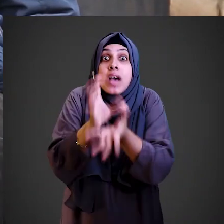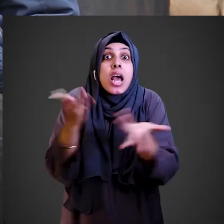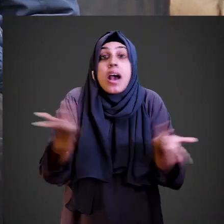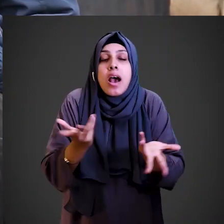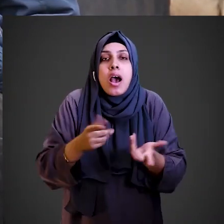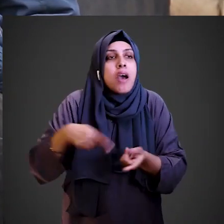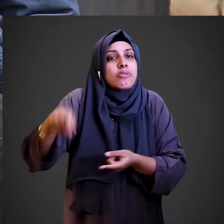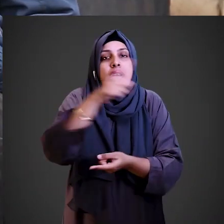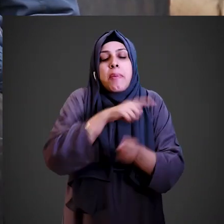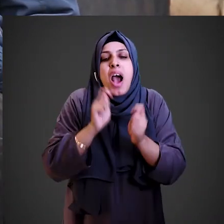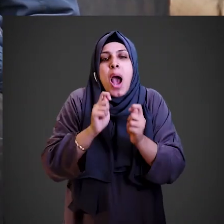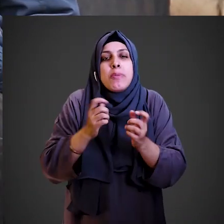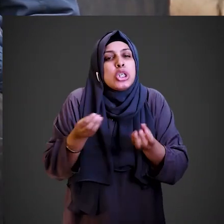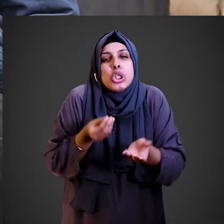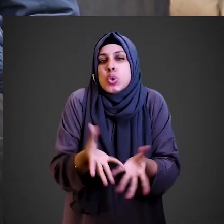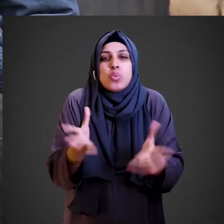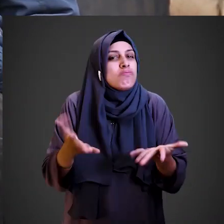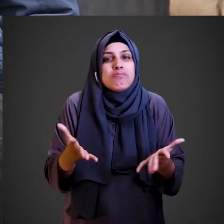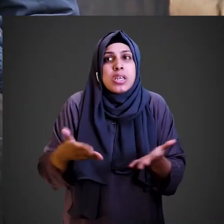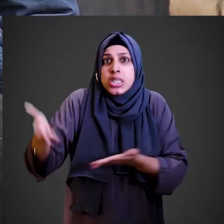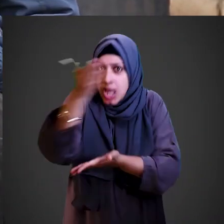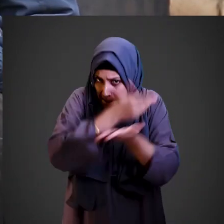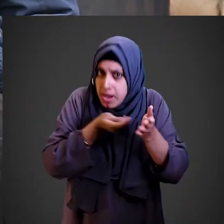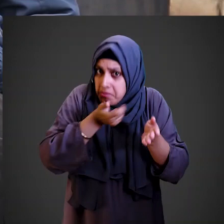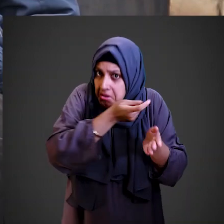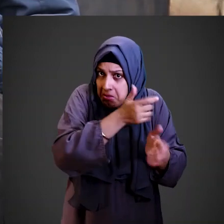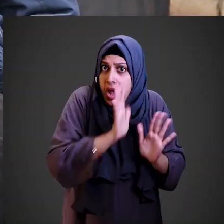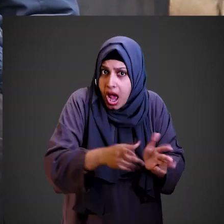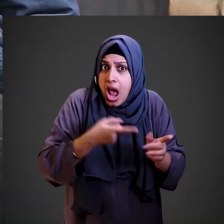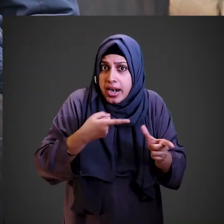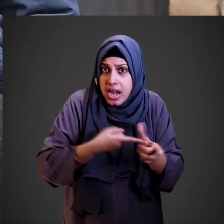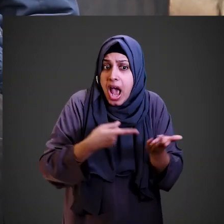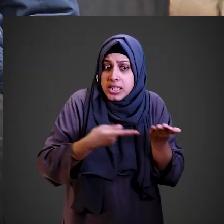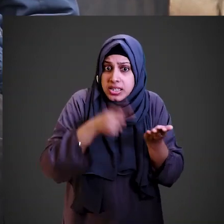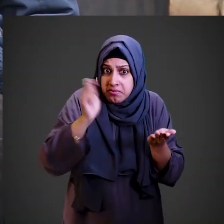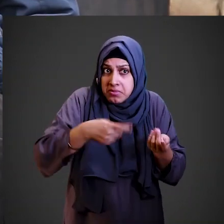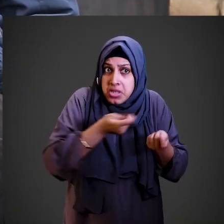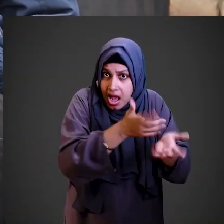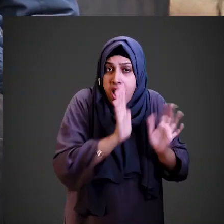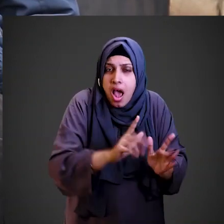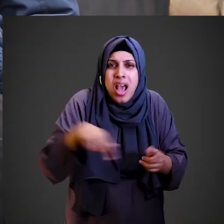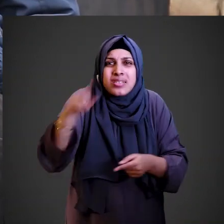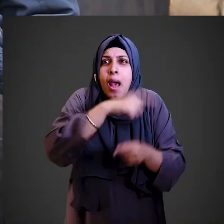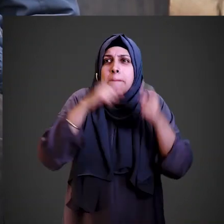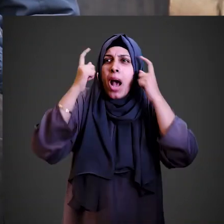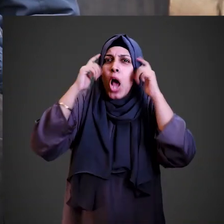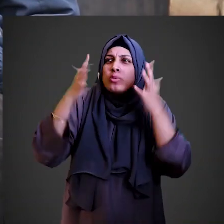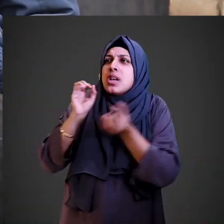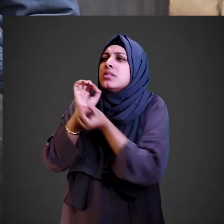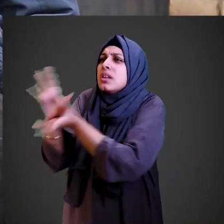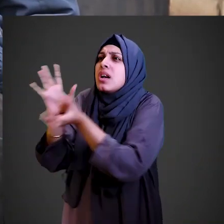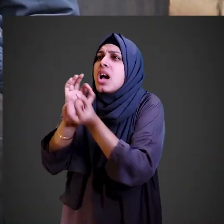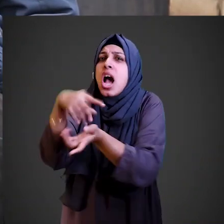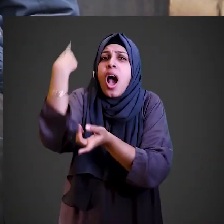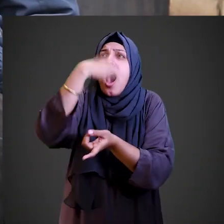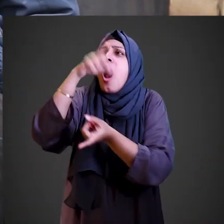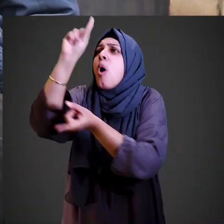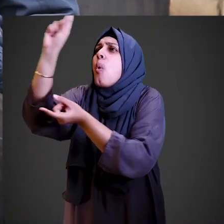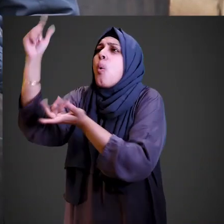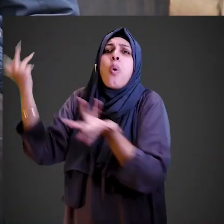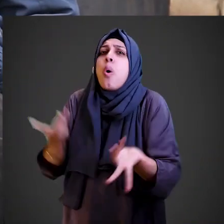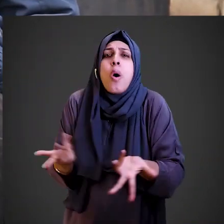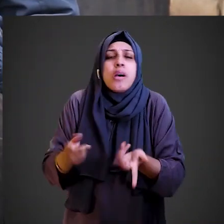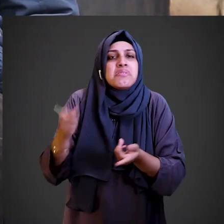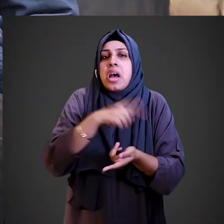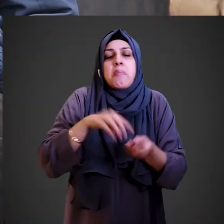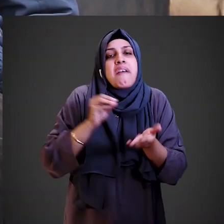وہ تو تب تک یہ کام نہیں ہوگا۔ اوبویسلی لوگ دے رہے ہیں پیسے، مگر جب پتہ نہیں چل رہا وہ لگ کہاں رہا ہے، اور ڈیٹ میں واپس دے رہے ہیں،